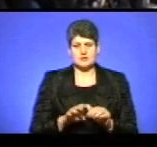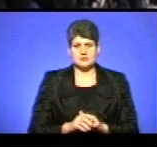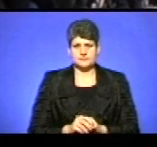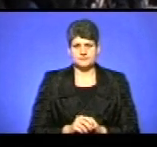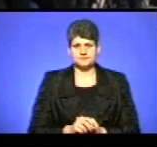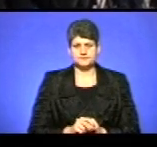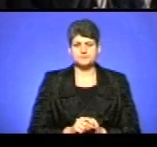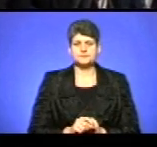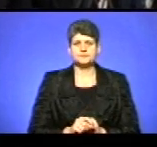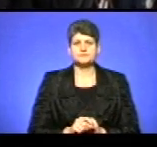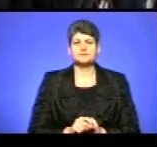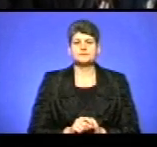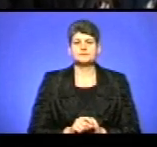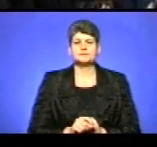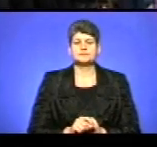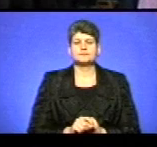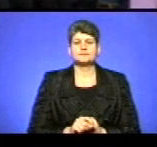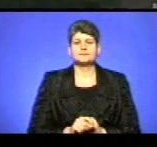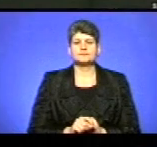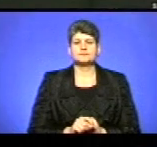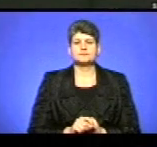Богдан Буденчук, Оксана Галіяш, новини.